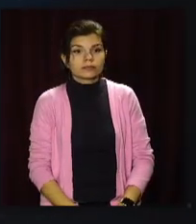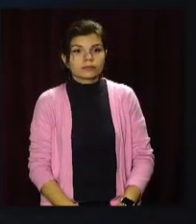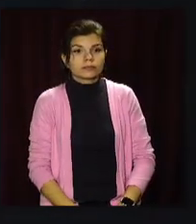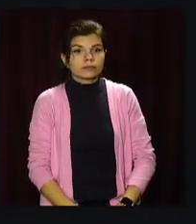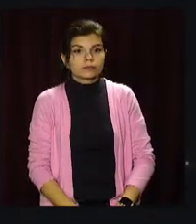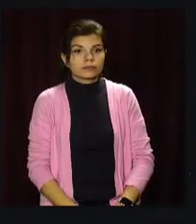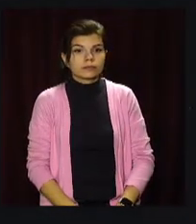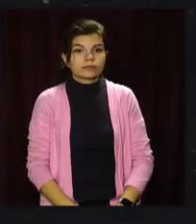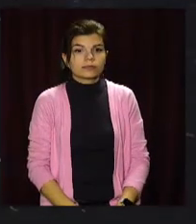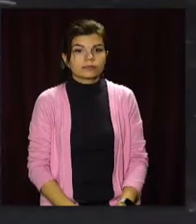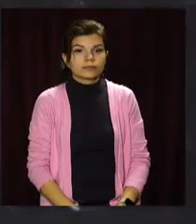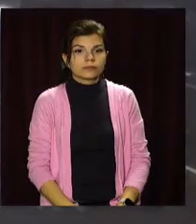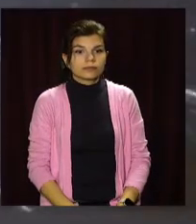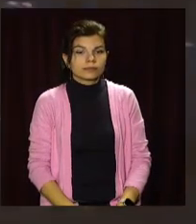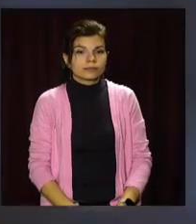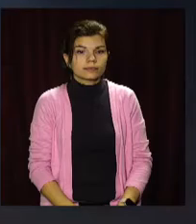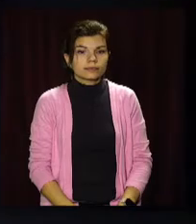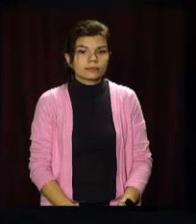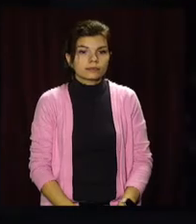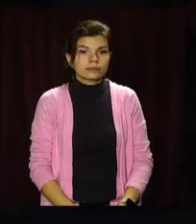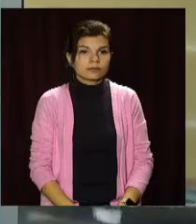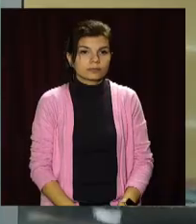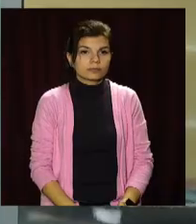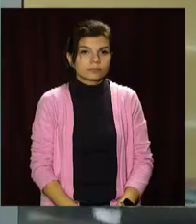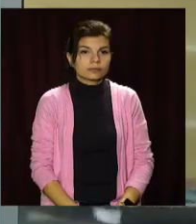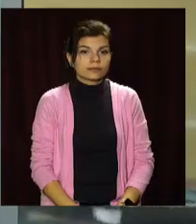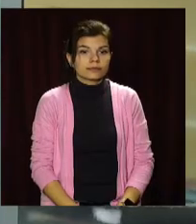Вернигоров, Open News, телеканал «Відкритий».